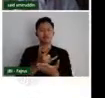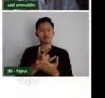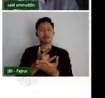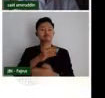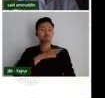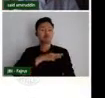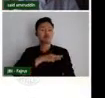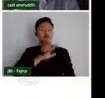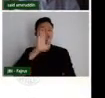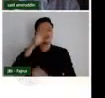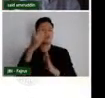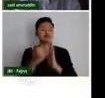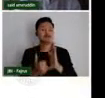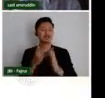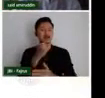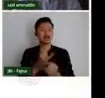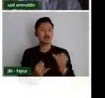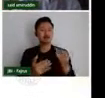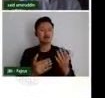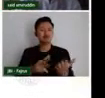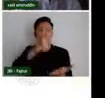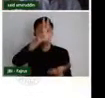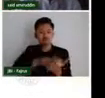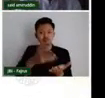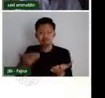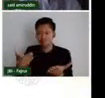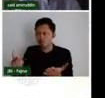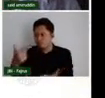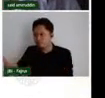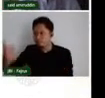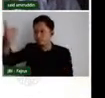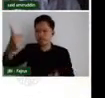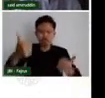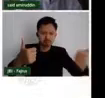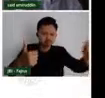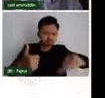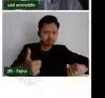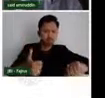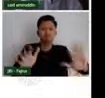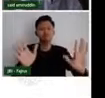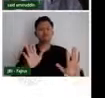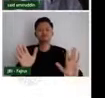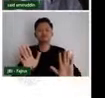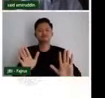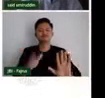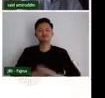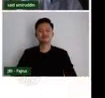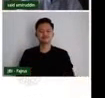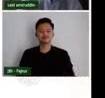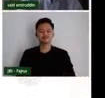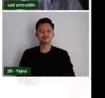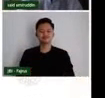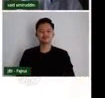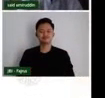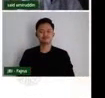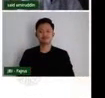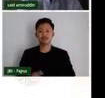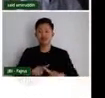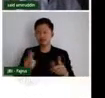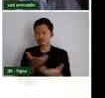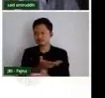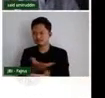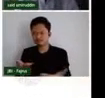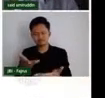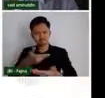evaluasi itu bukan untuk menentukan siapa yang paling bisa dan siapa yang tidak bisa. Namun mereka akan mendapatkan